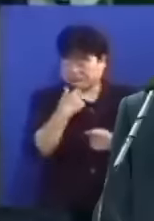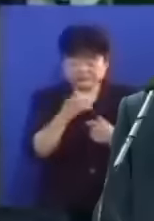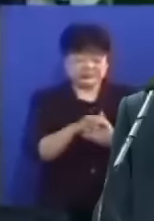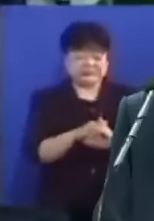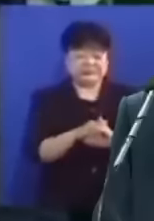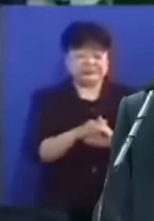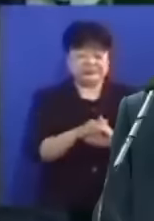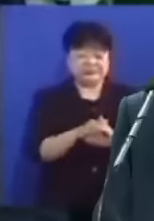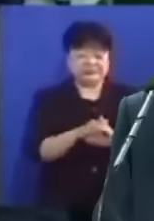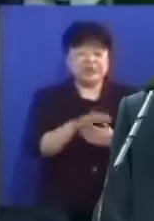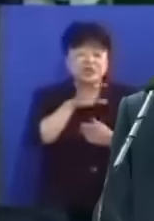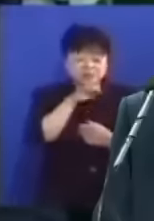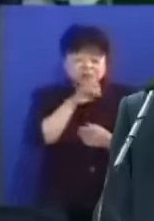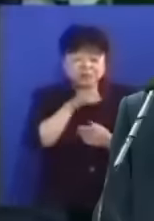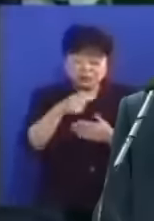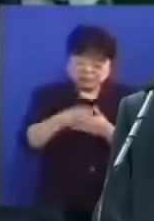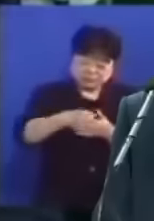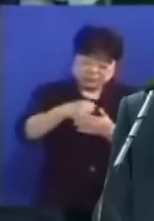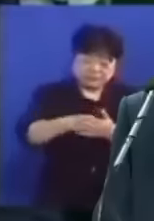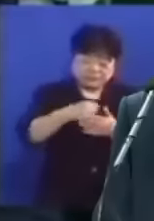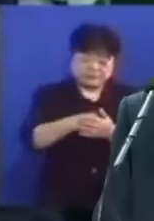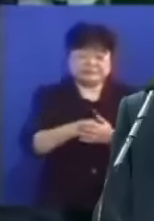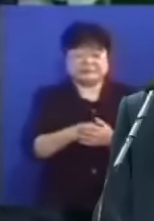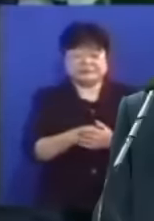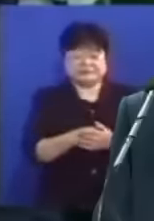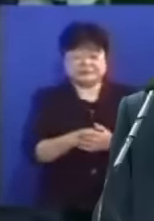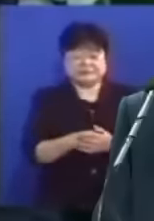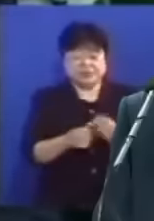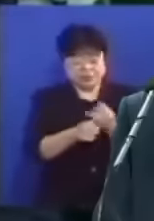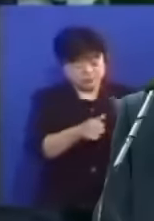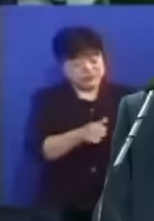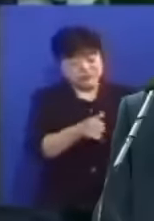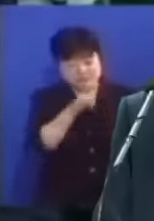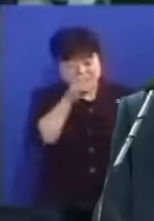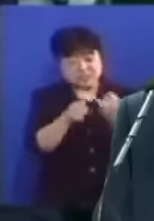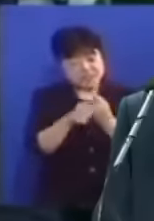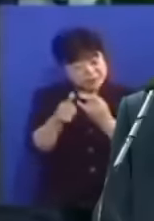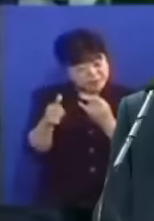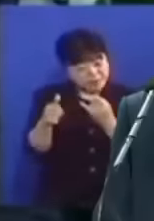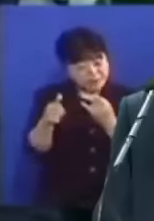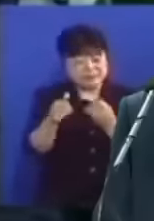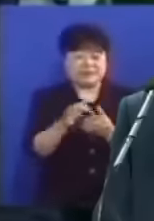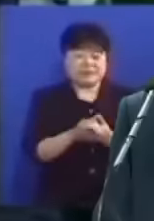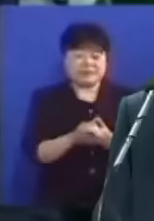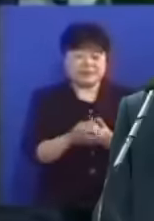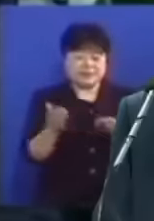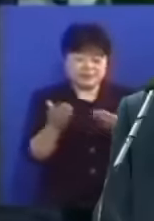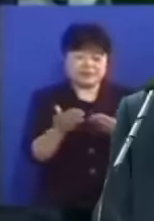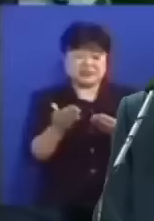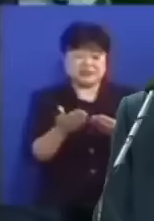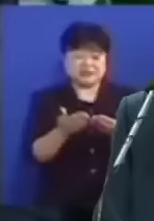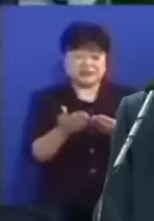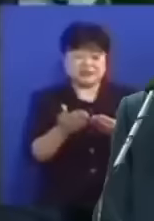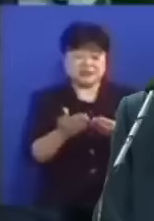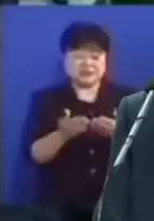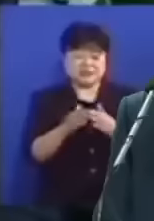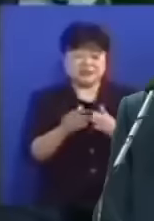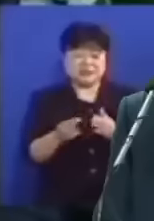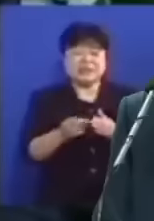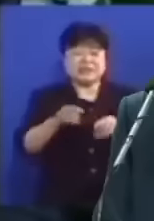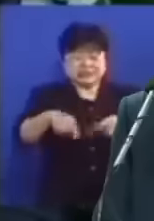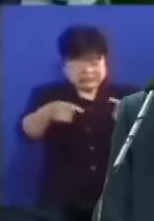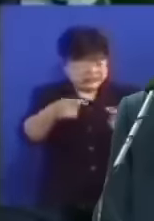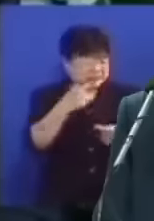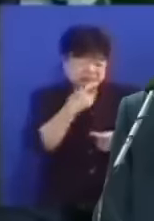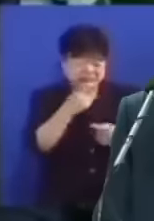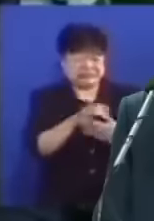않습니다. 불평과 원망과 탄식하는 부인을 가진 남편이 직장에서 집에 일찍 들어오는 남자